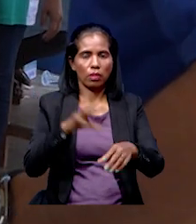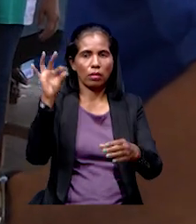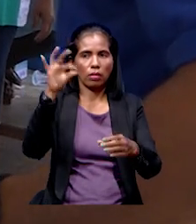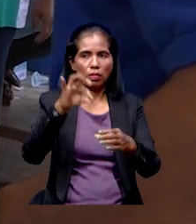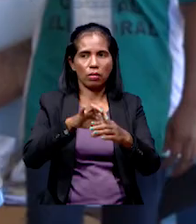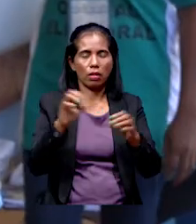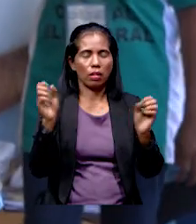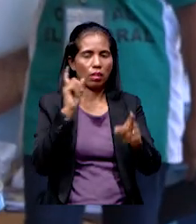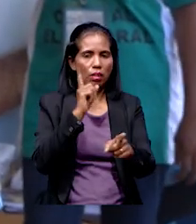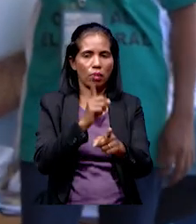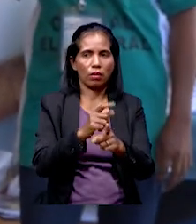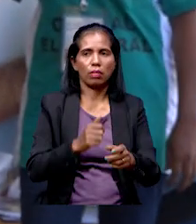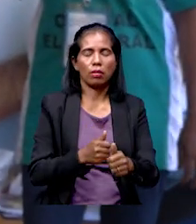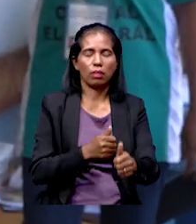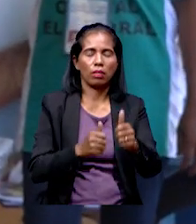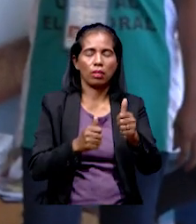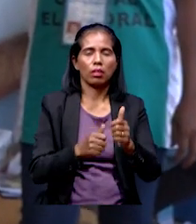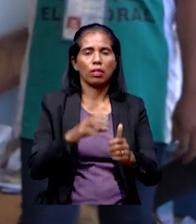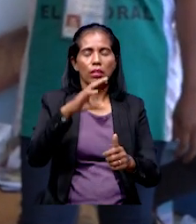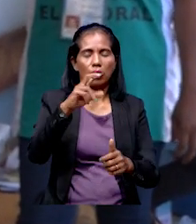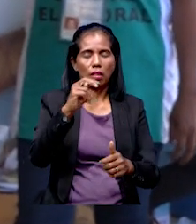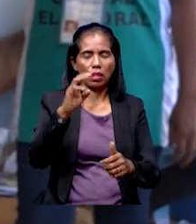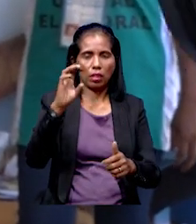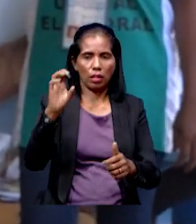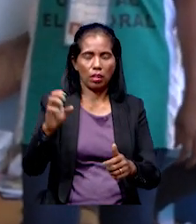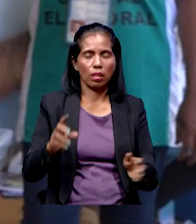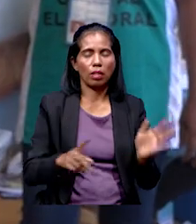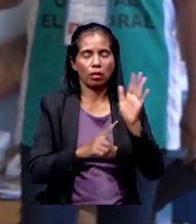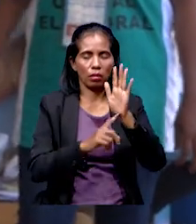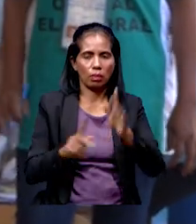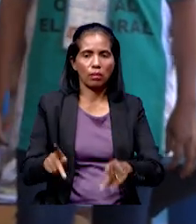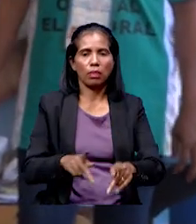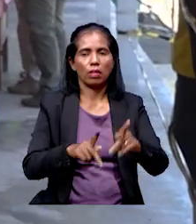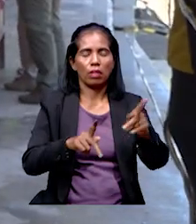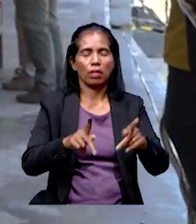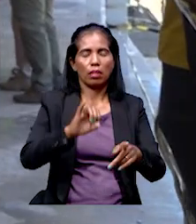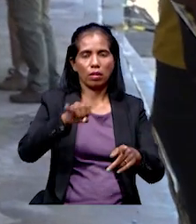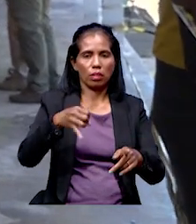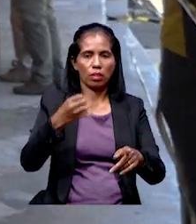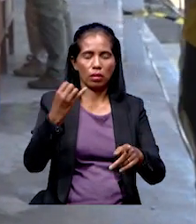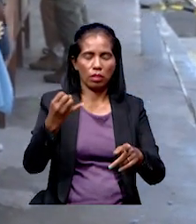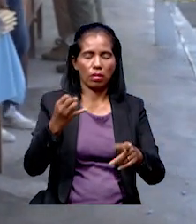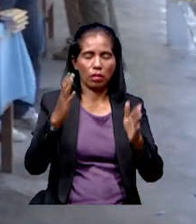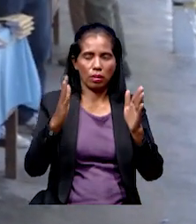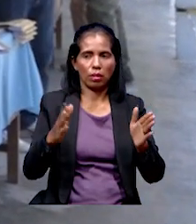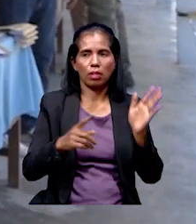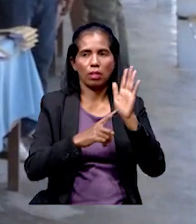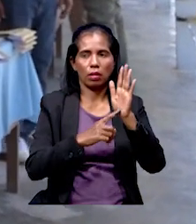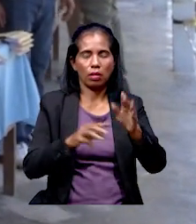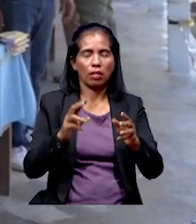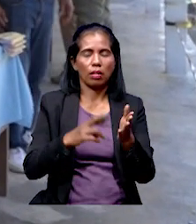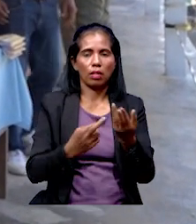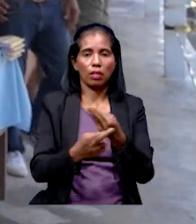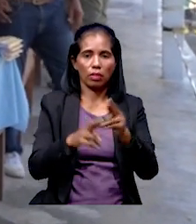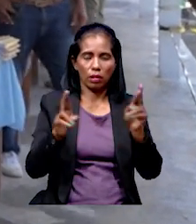la claro. Tur calendário ne BCN prepara no público e jornal da República, apuramento municipal ba resultado